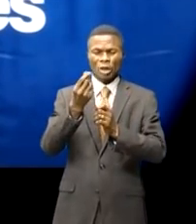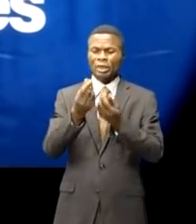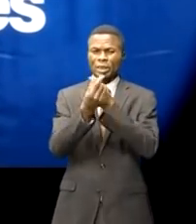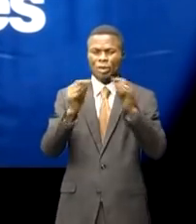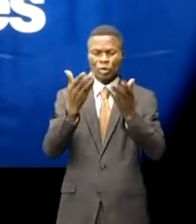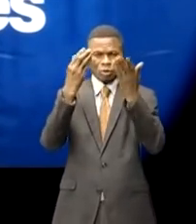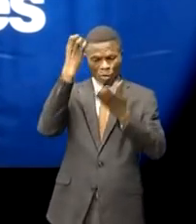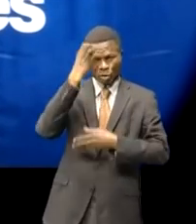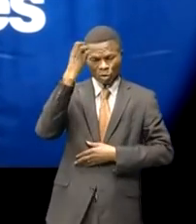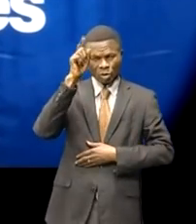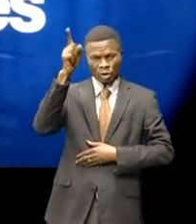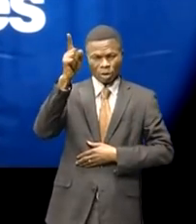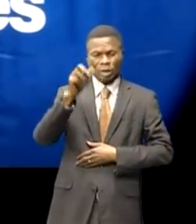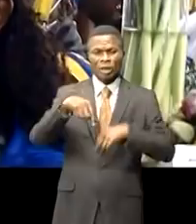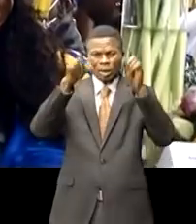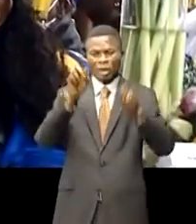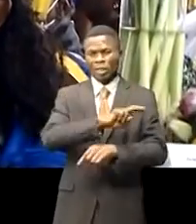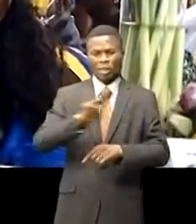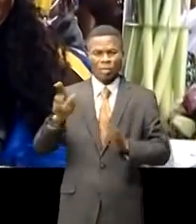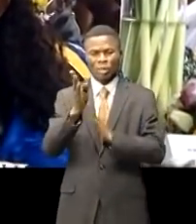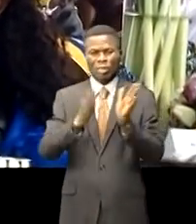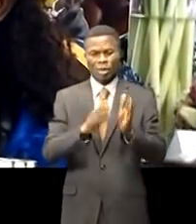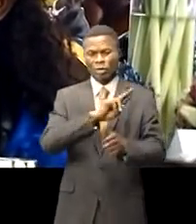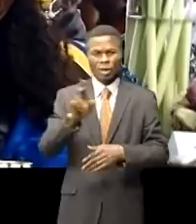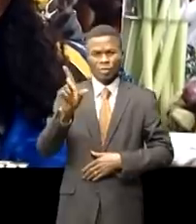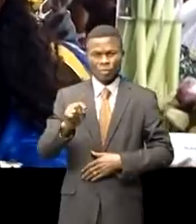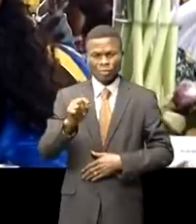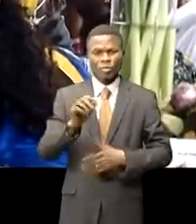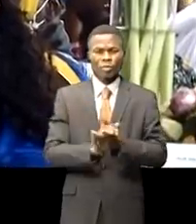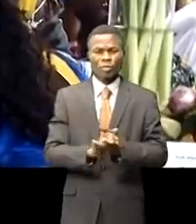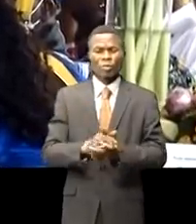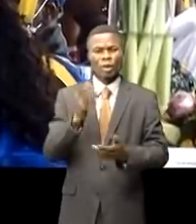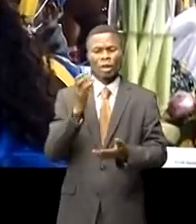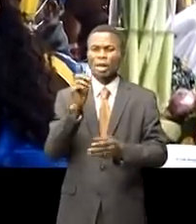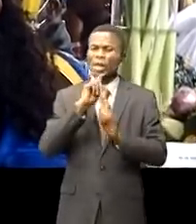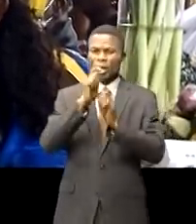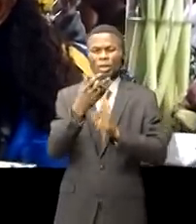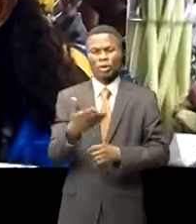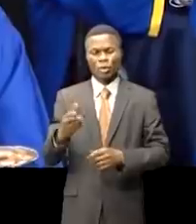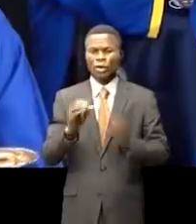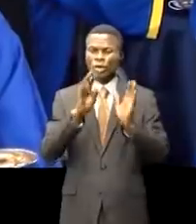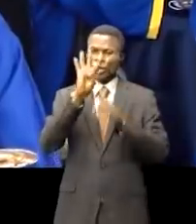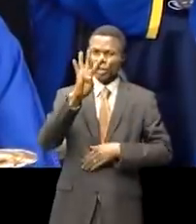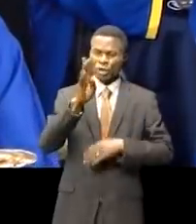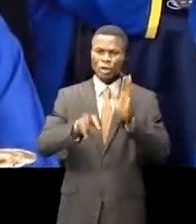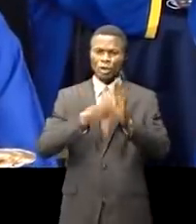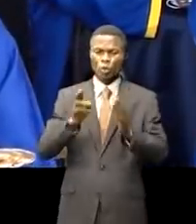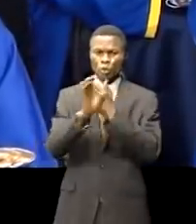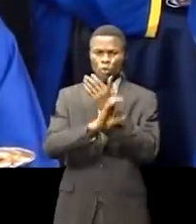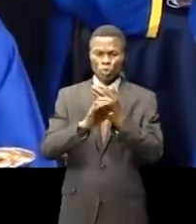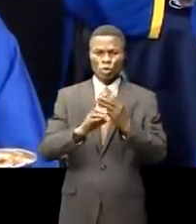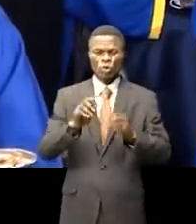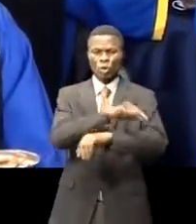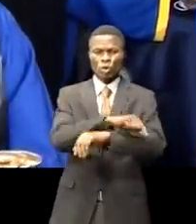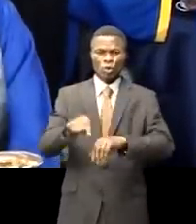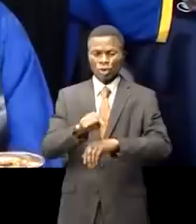amener d'état 2019 2020 l'événement a été marqué par un déjeuner offert ce jeudi 12hoo dans le 21 à la cité de l'union africaine